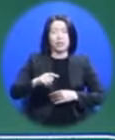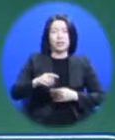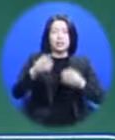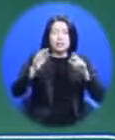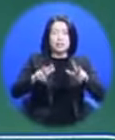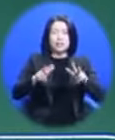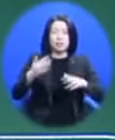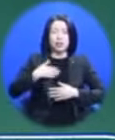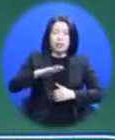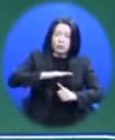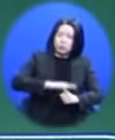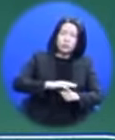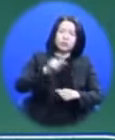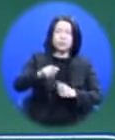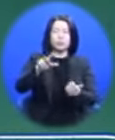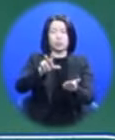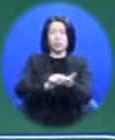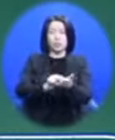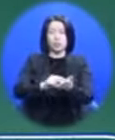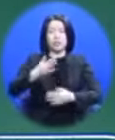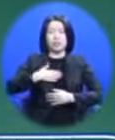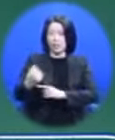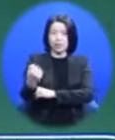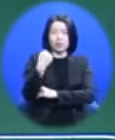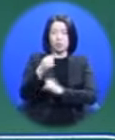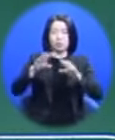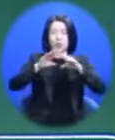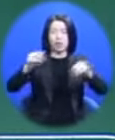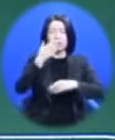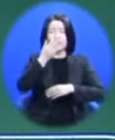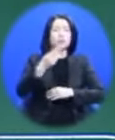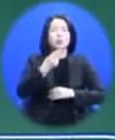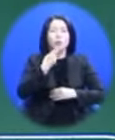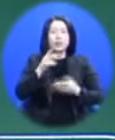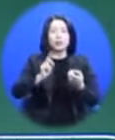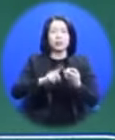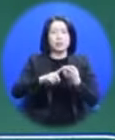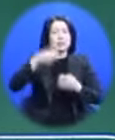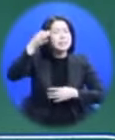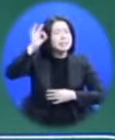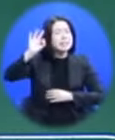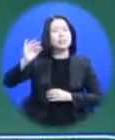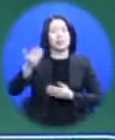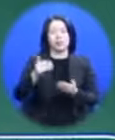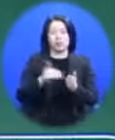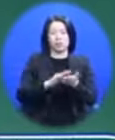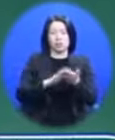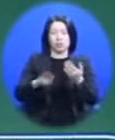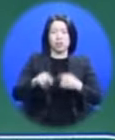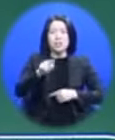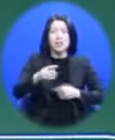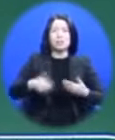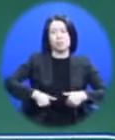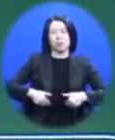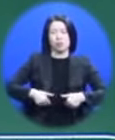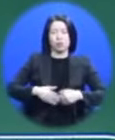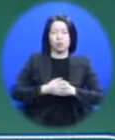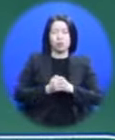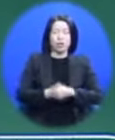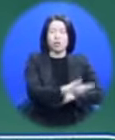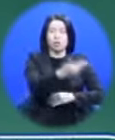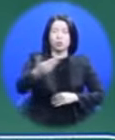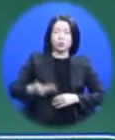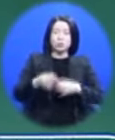나를 짓누르는 그 문제들을 내 힘으로 해결할 수 없음을 인정하는 거예요. 그게 필요합니다.